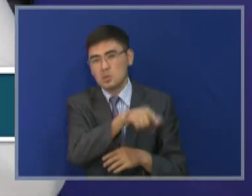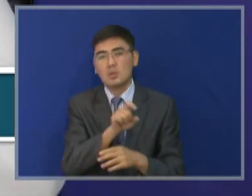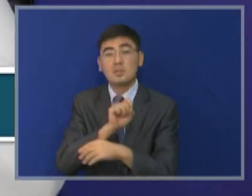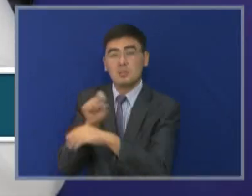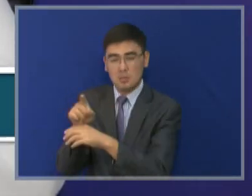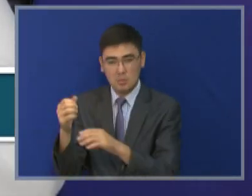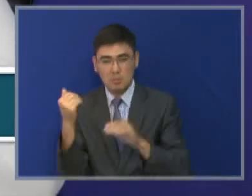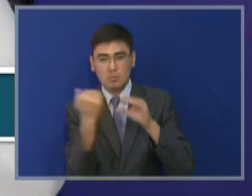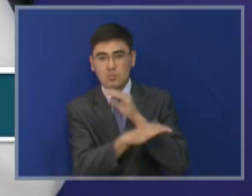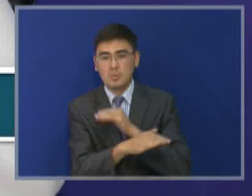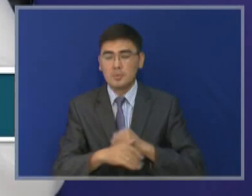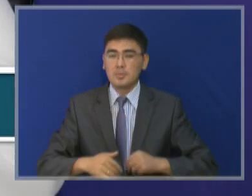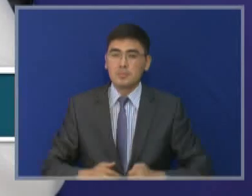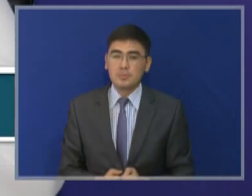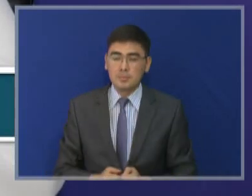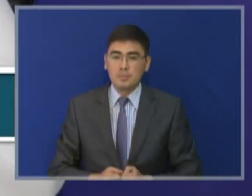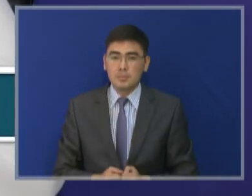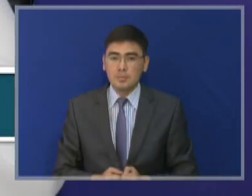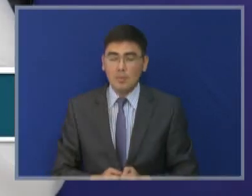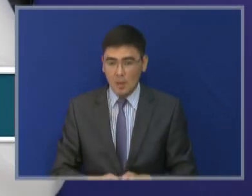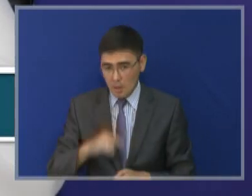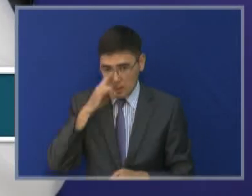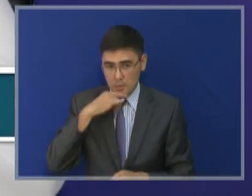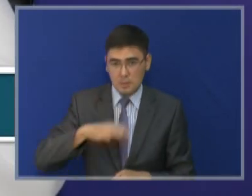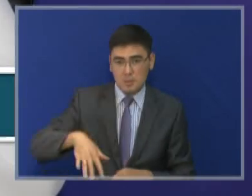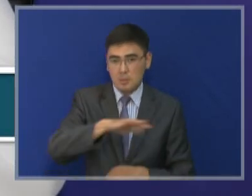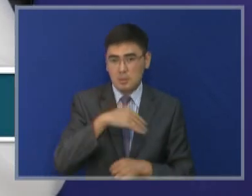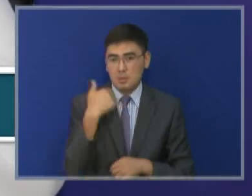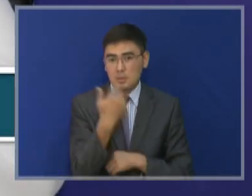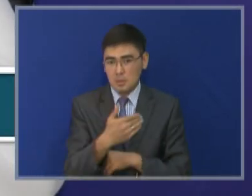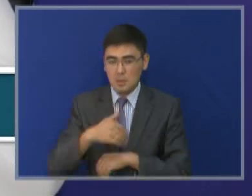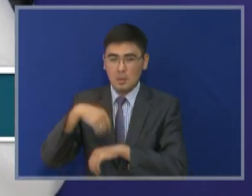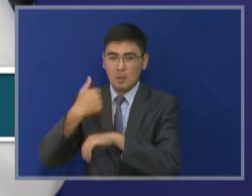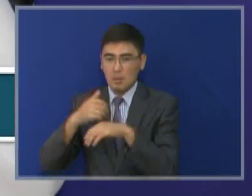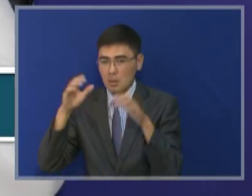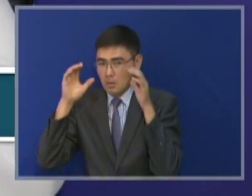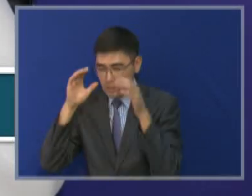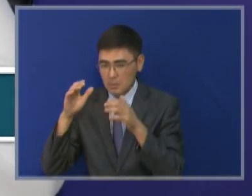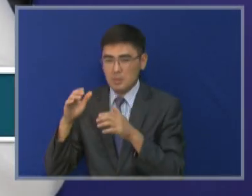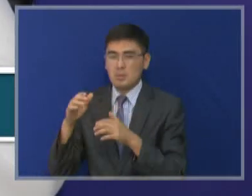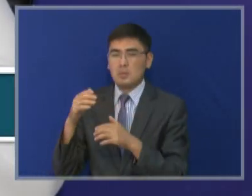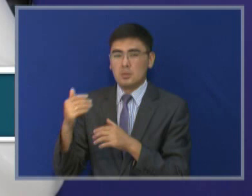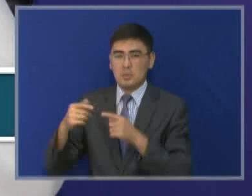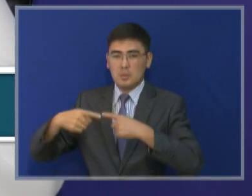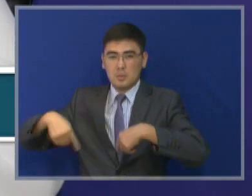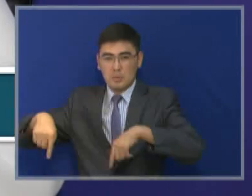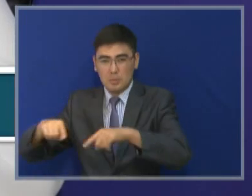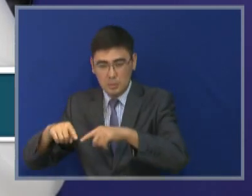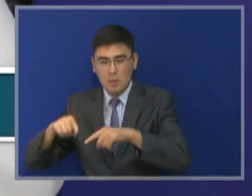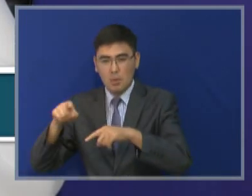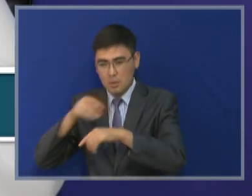нәрсе. Дәл енді осы амалды Қазақстан мұсылмандар діни басқармасы атқаратын болады. Ол сіздің құрбан